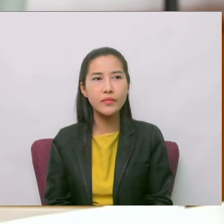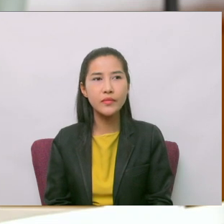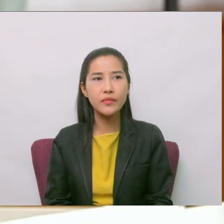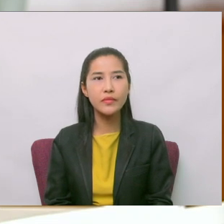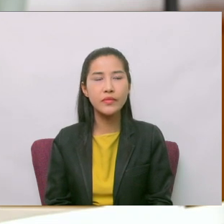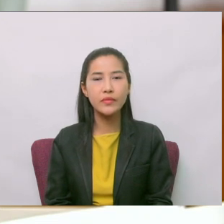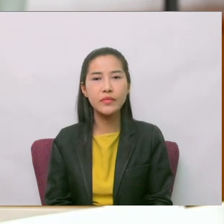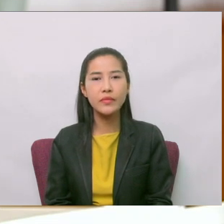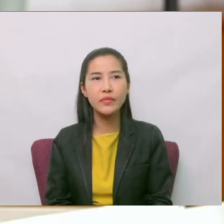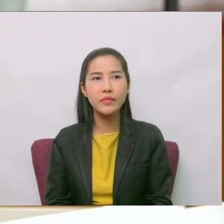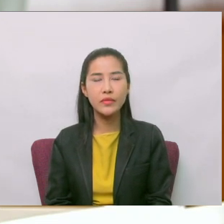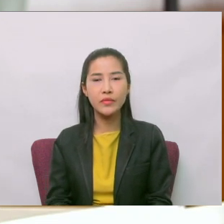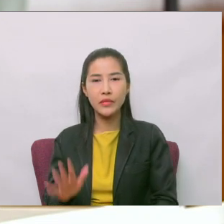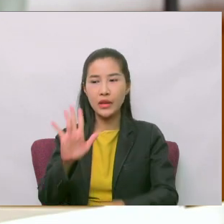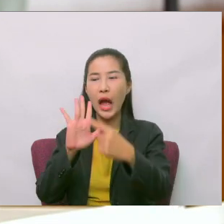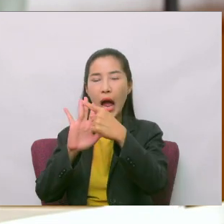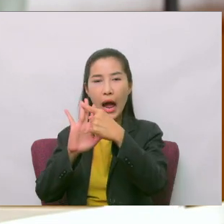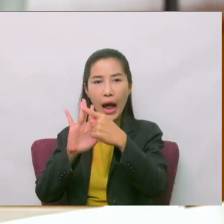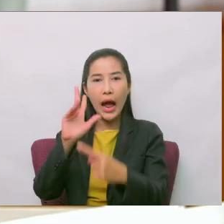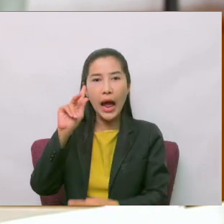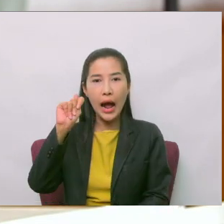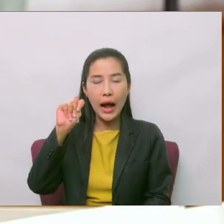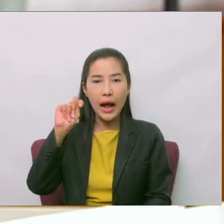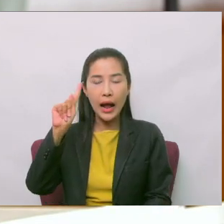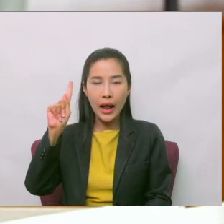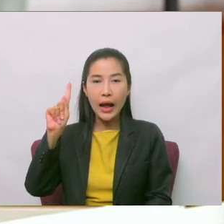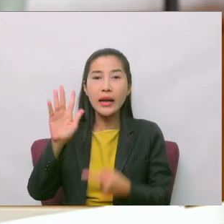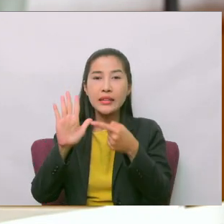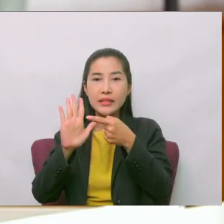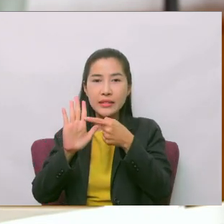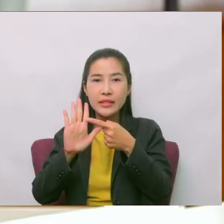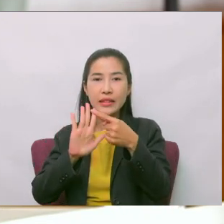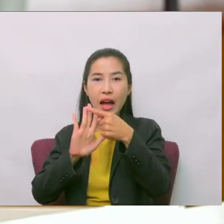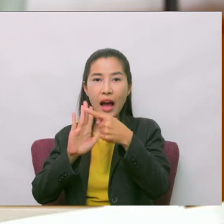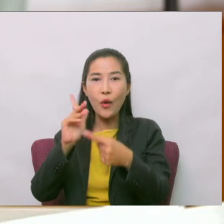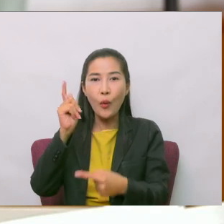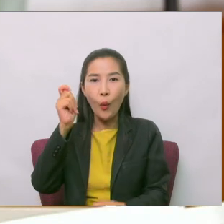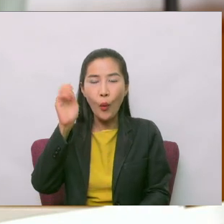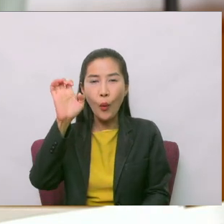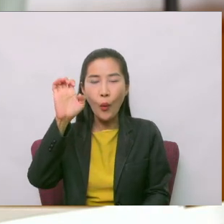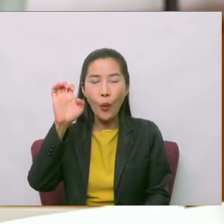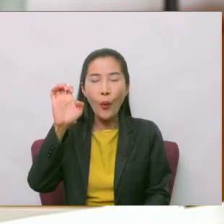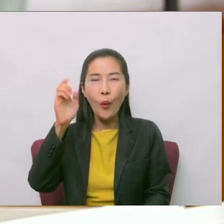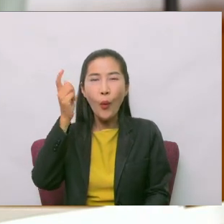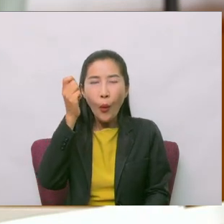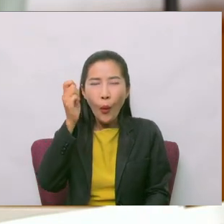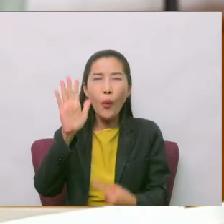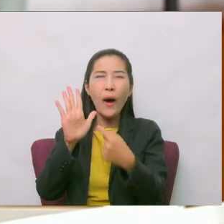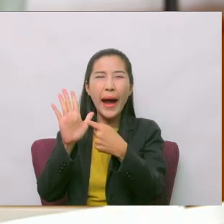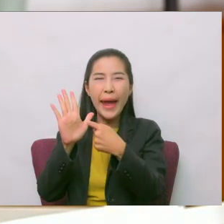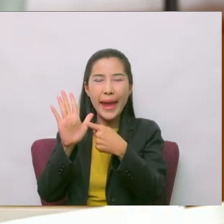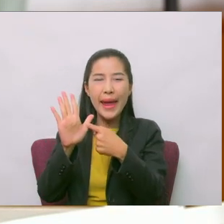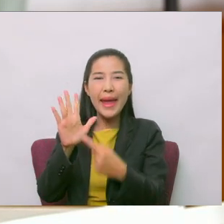คยได้ยินเถาเอ็นอ่อนบ้างเถาเอ็นอ่อนก็จะเป็นไม้เนื้อแข็งนะคะแต่ว่าจะเป็นเถาวัลย์เนาะแต่ว่าเข